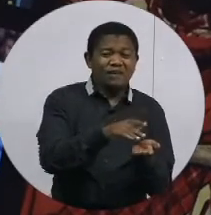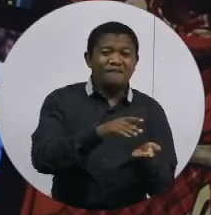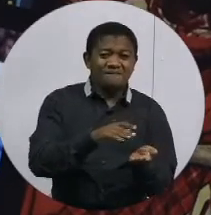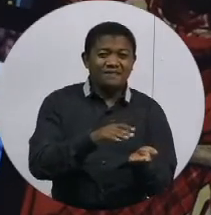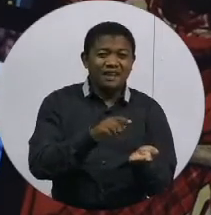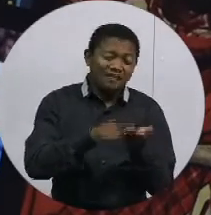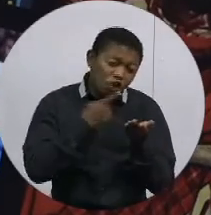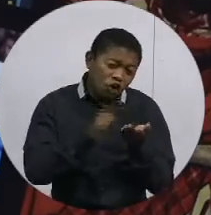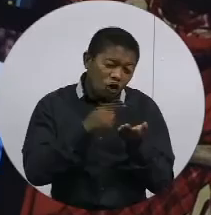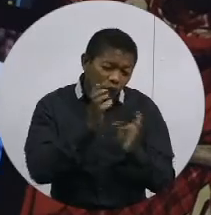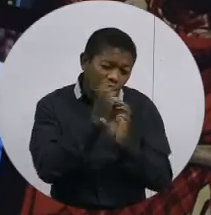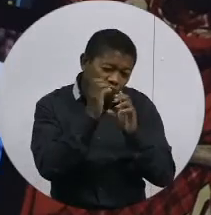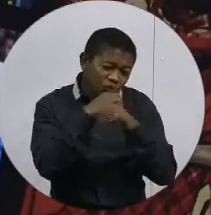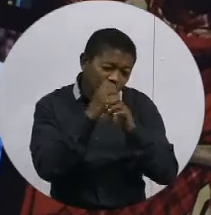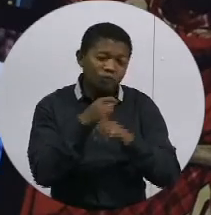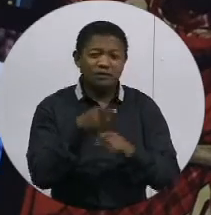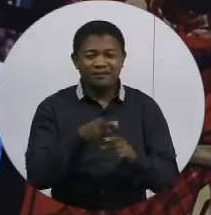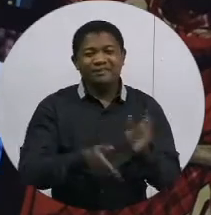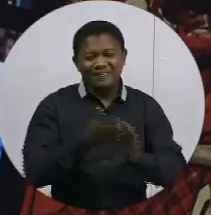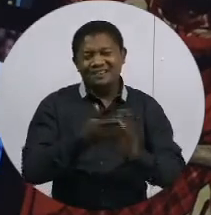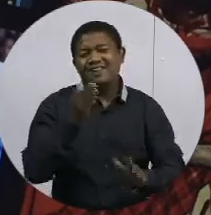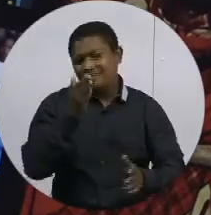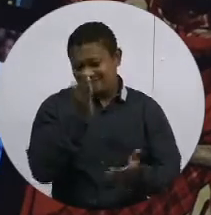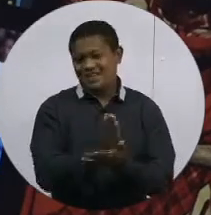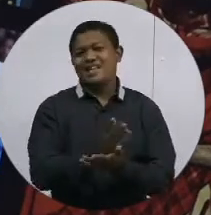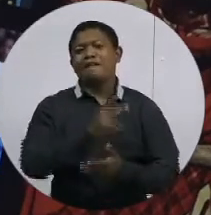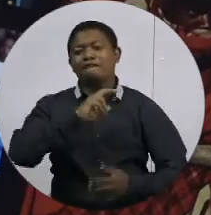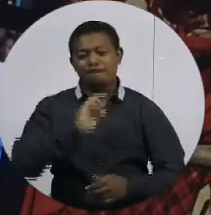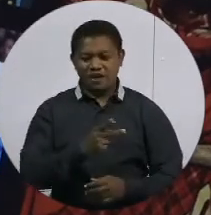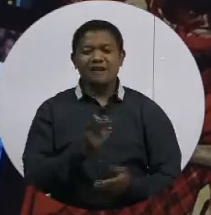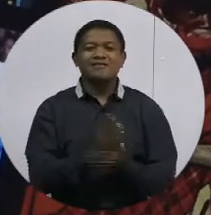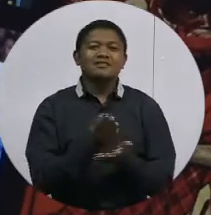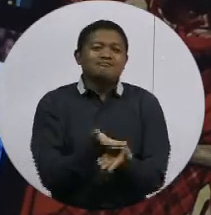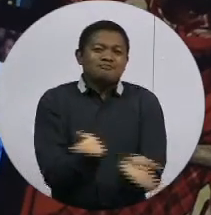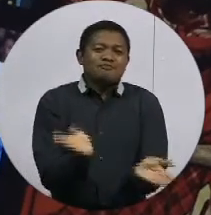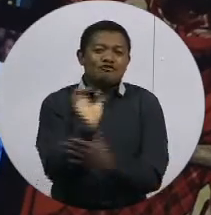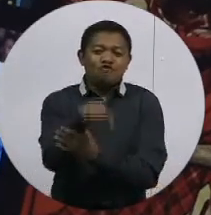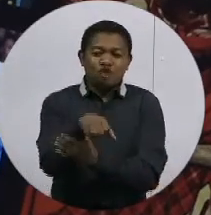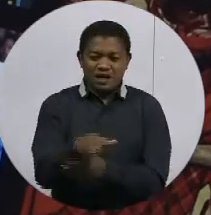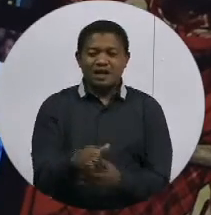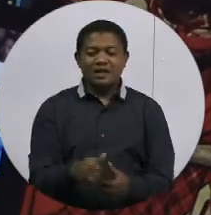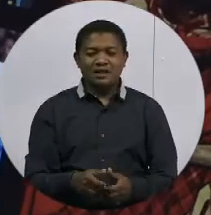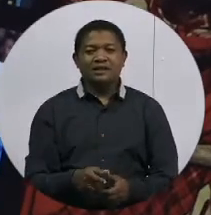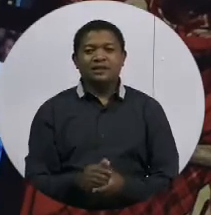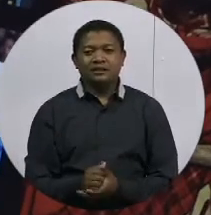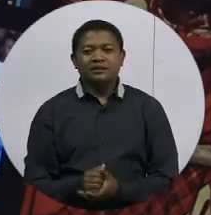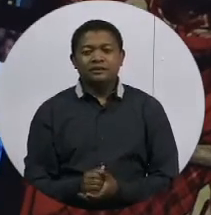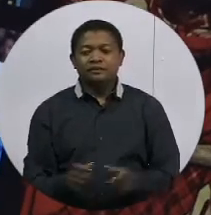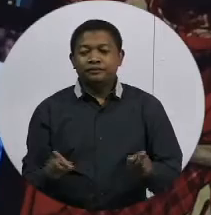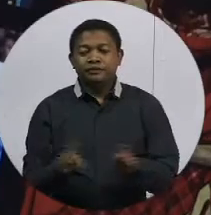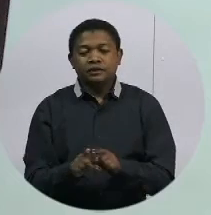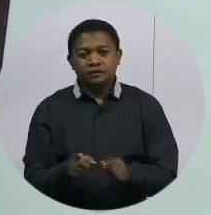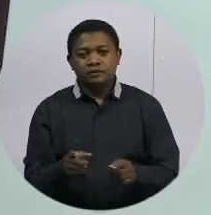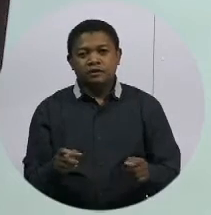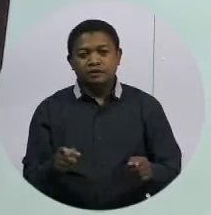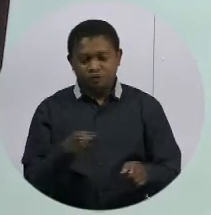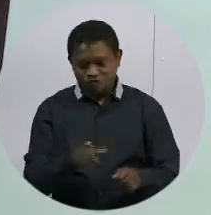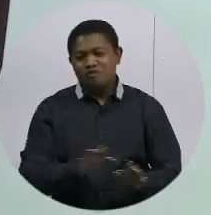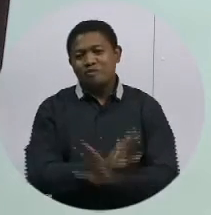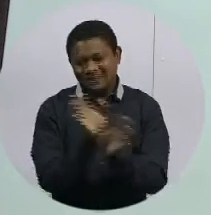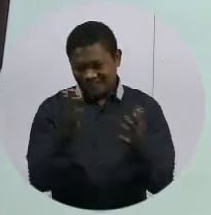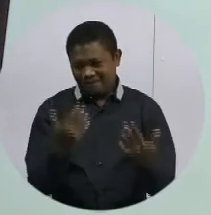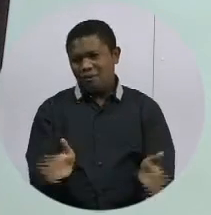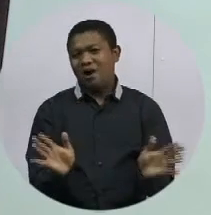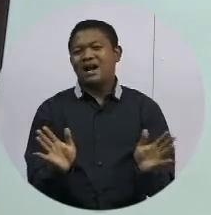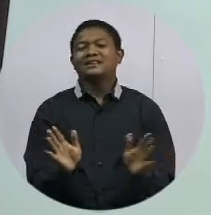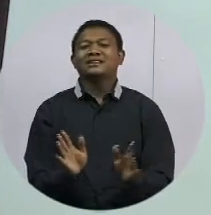fikirakirana an'ireo singa ireo a dia nivoaka maromaro zany ny ireo résultat ireo a, dia mazava ho azy a ny tombo